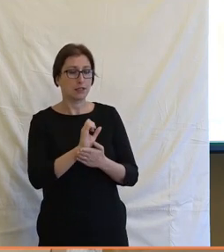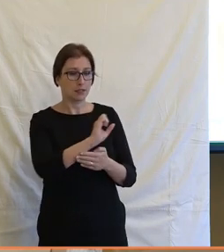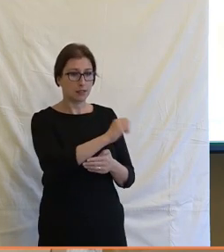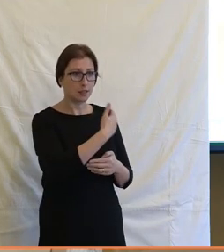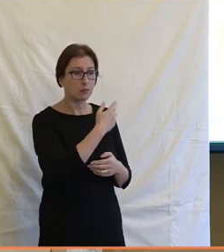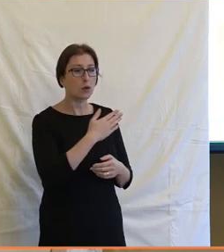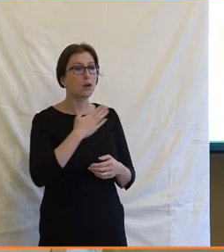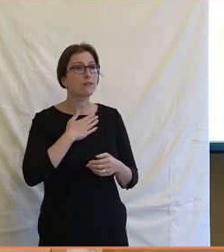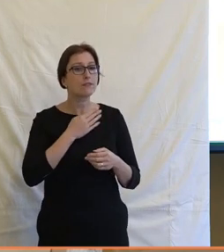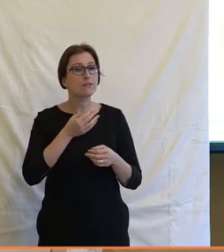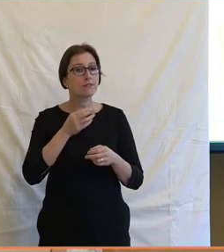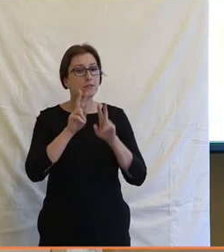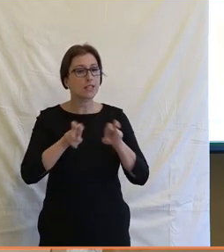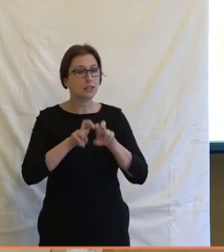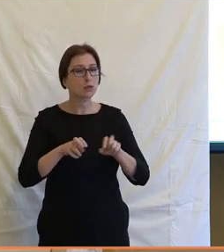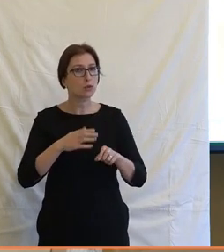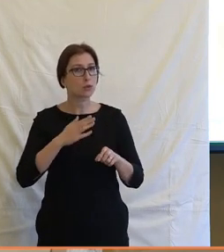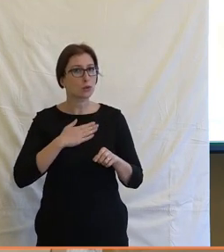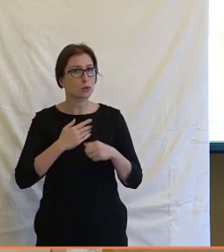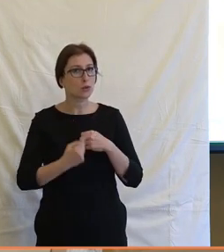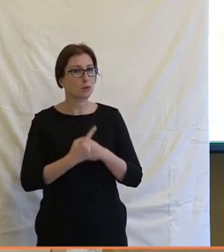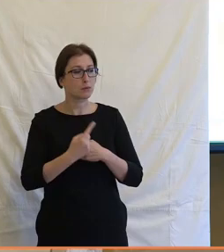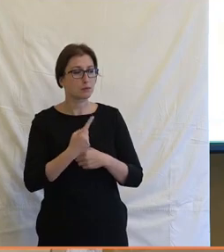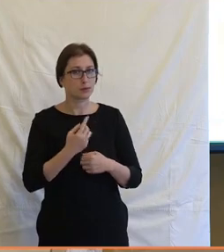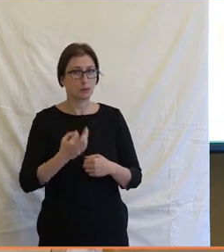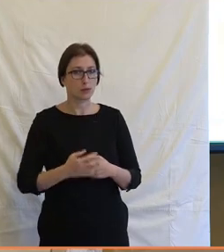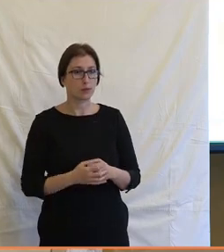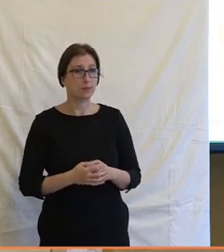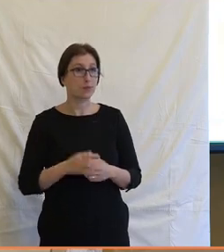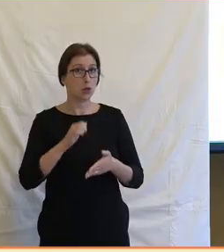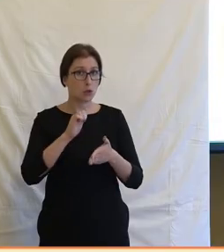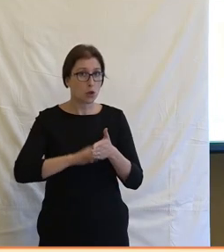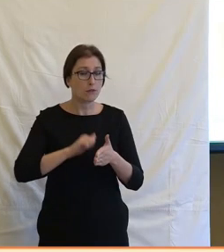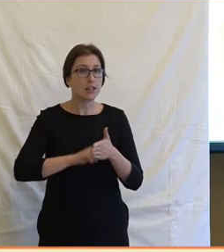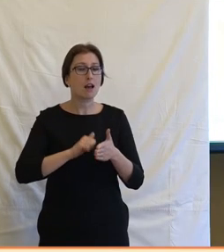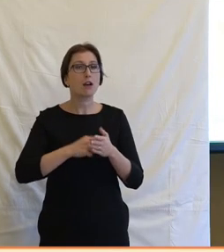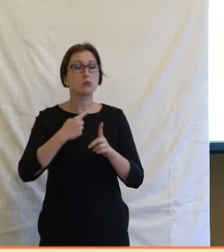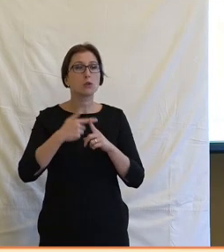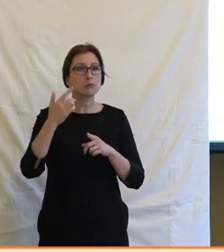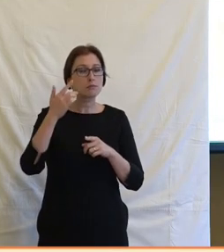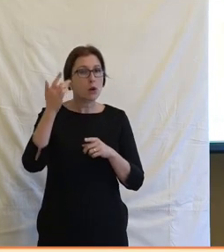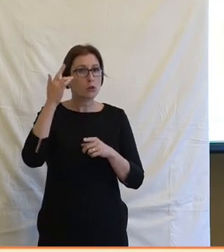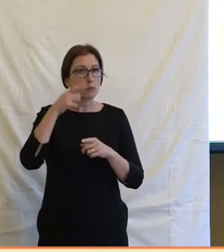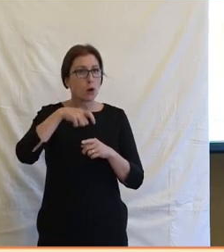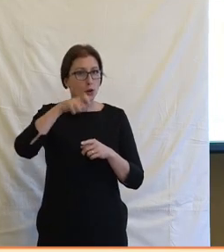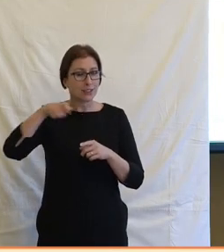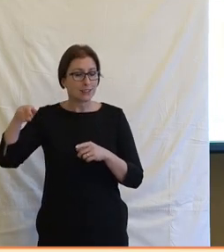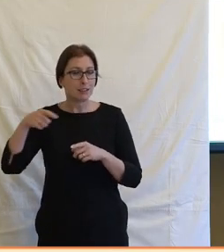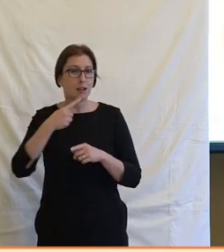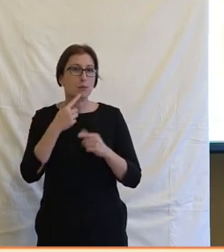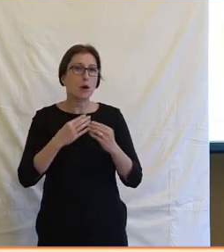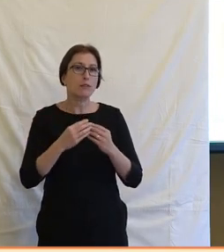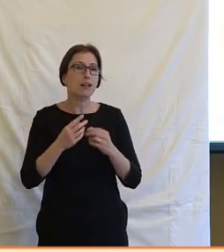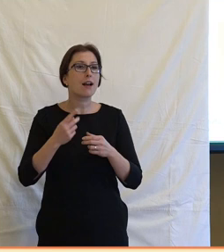našemu výzkumu. Já už jsem komentovala, že novináři nebo mediální odborníci uváděli